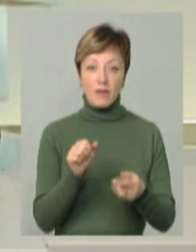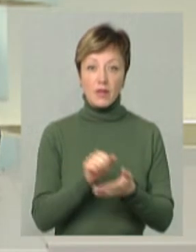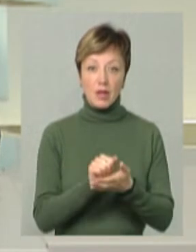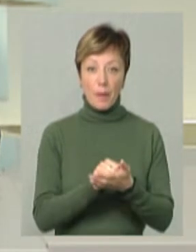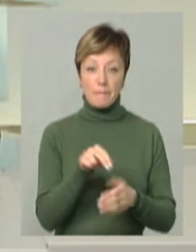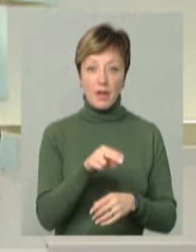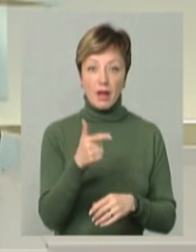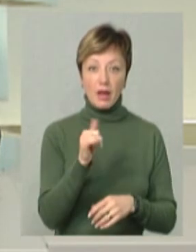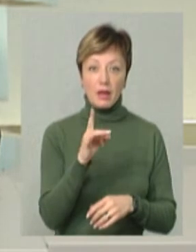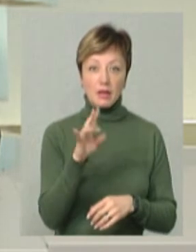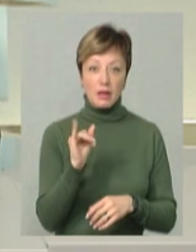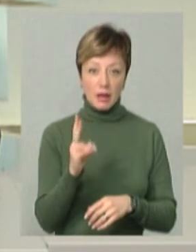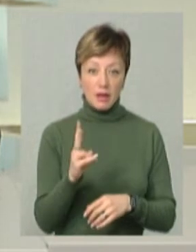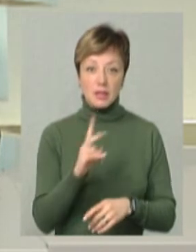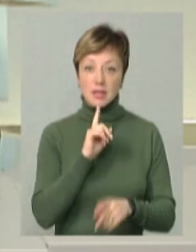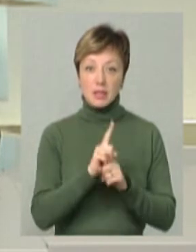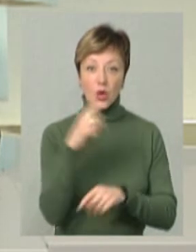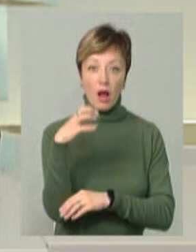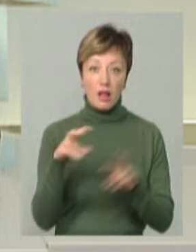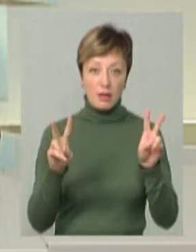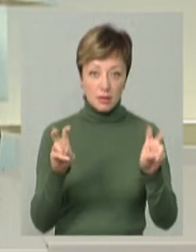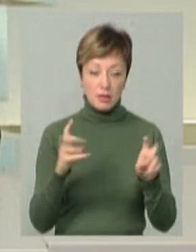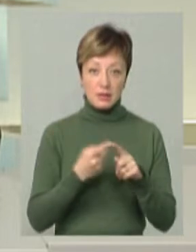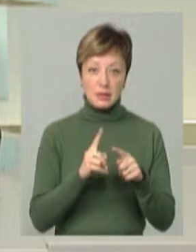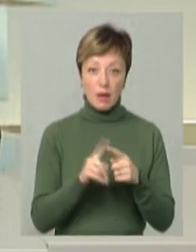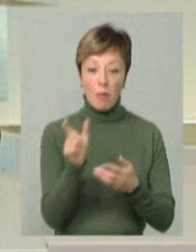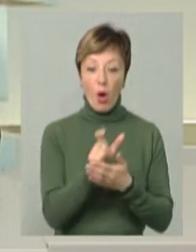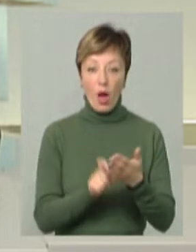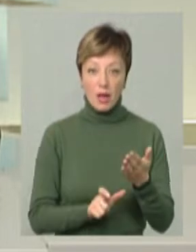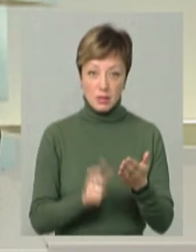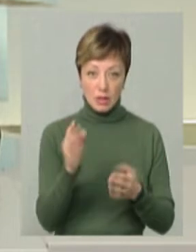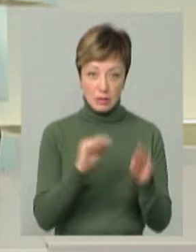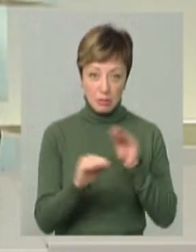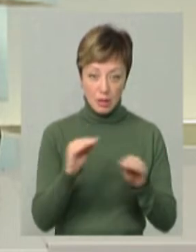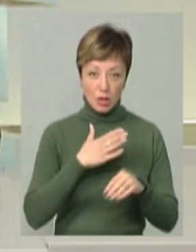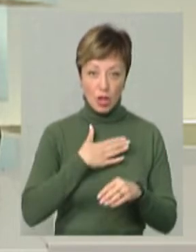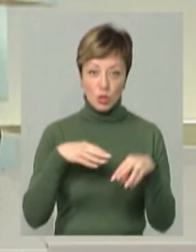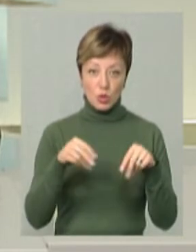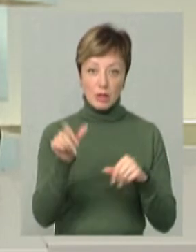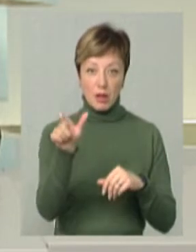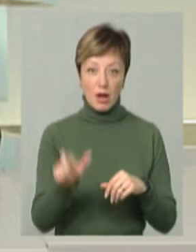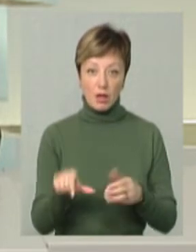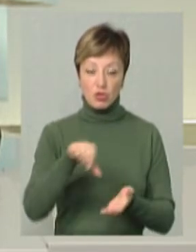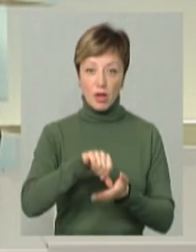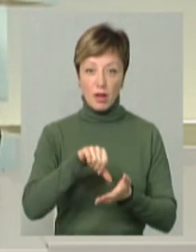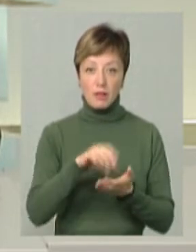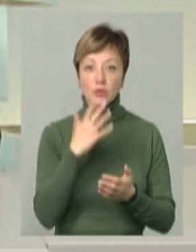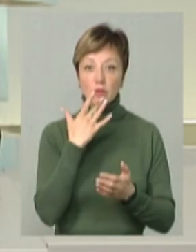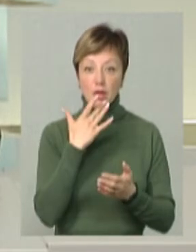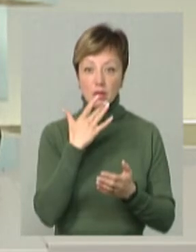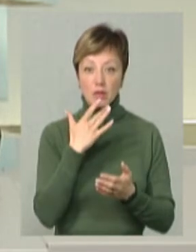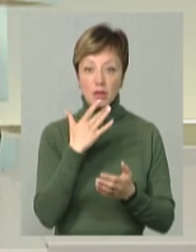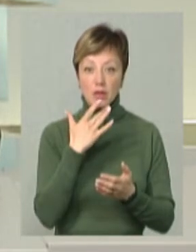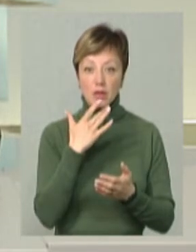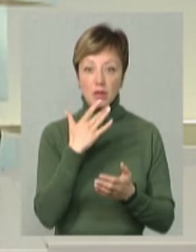видання Павла Гірника «Сестру Калину». Це збірка поезії його, нашого земляка, члена